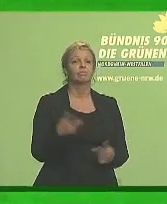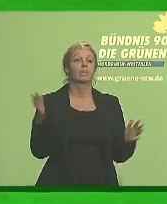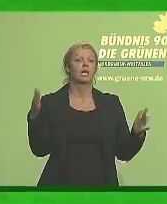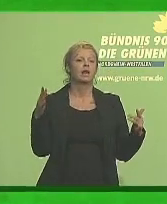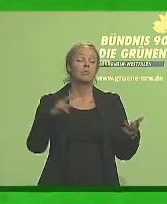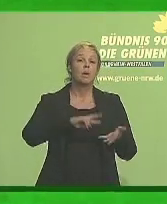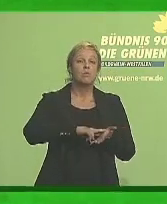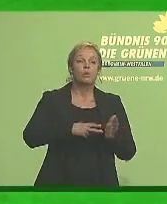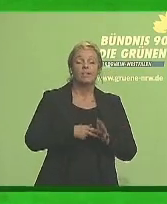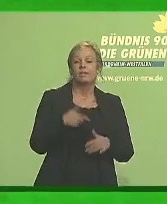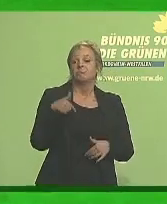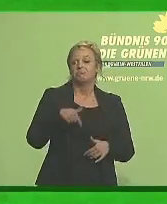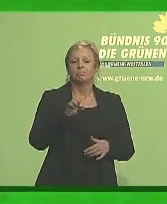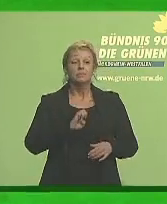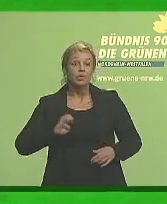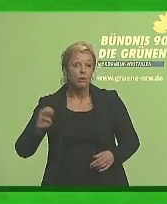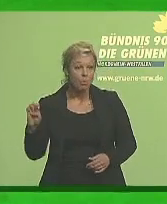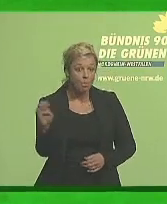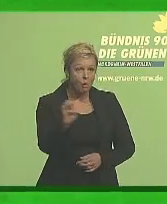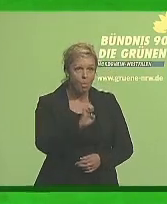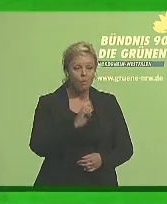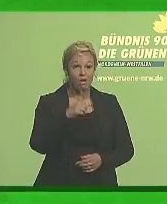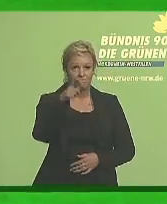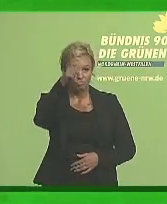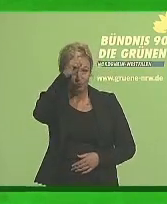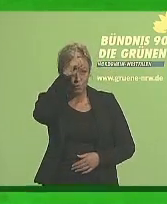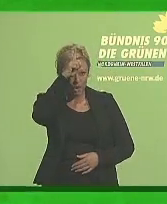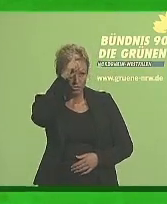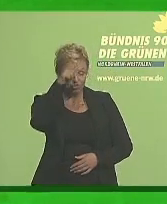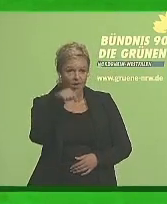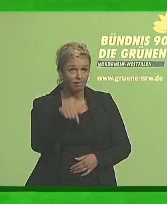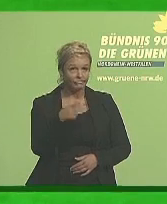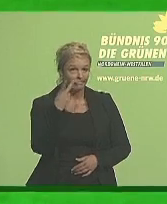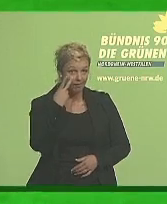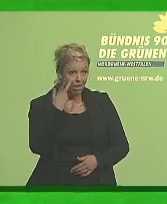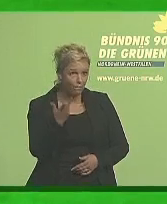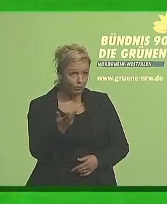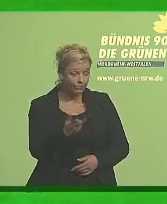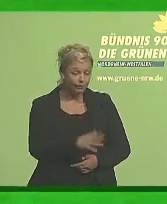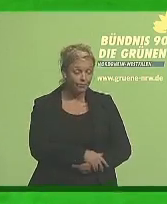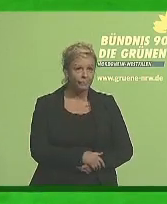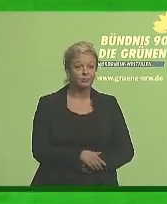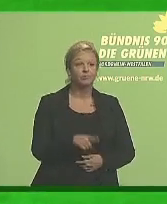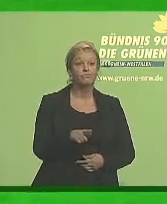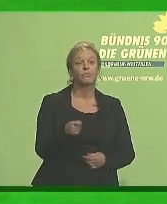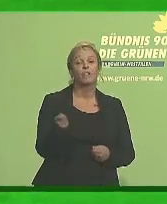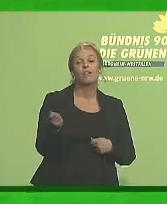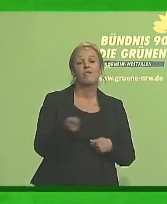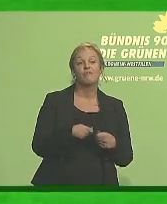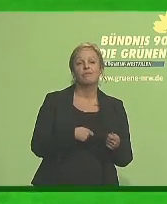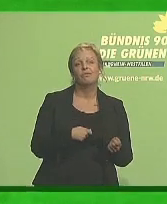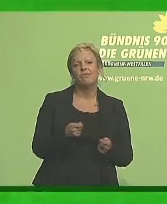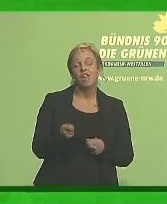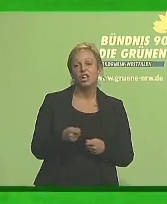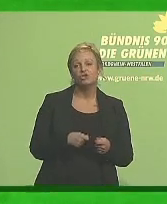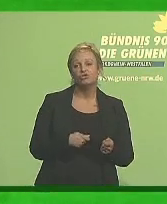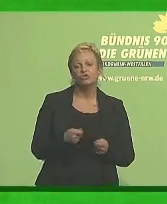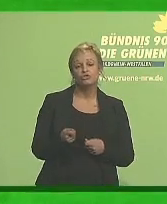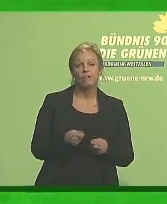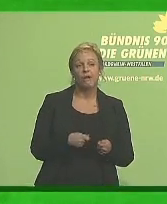findet aber in Europa und auch in Deutschland im Moment dadurch statt, dass man Wirtschaftsflaute